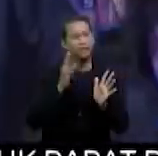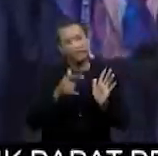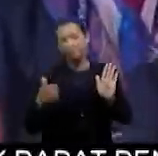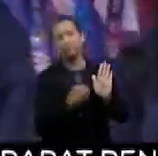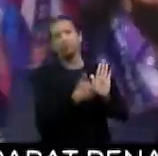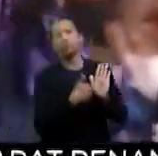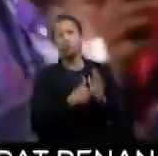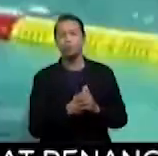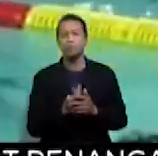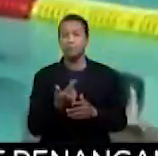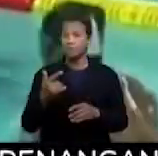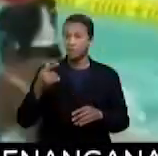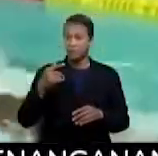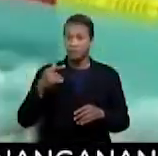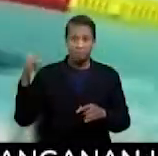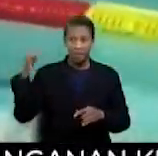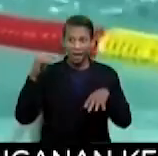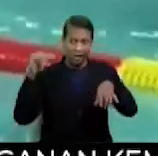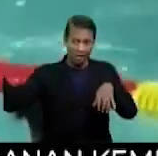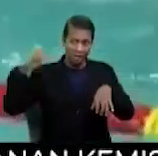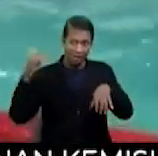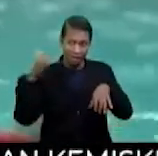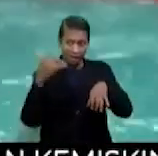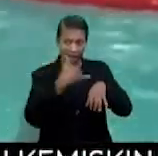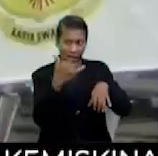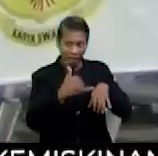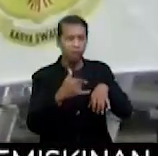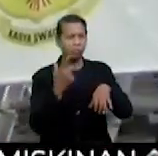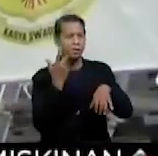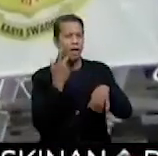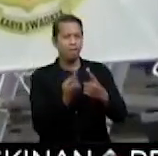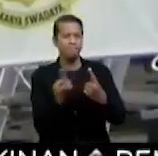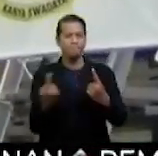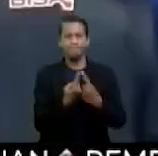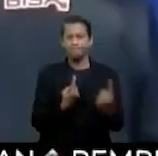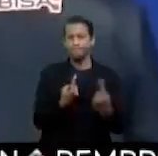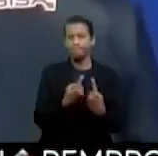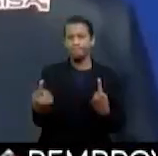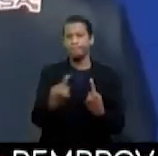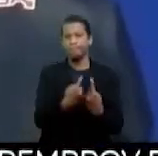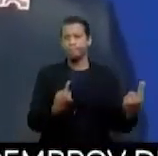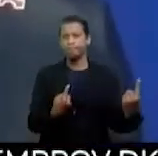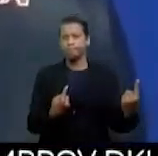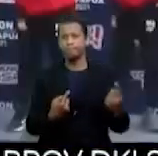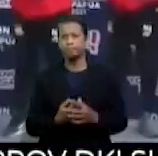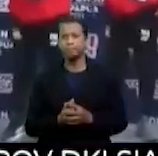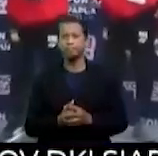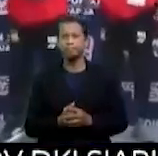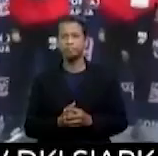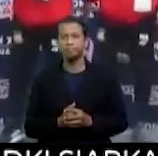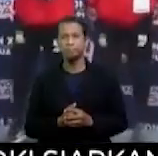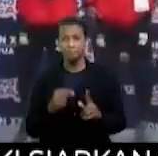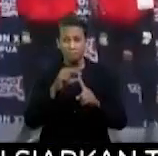daerah masing-masing. Monitoring COVID-19 untuk PON Papua masih akan terus dilakukan sampai dengan H+5 setelah acara